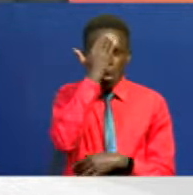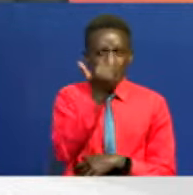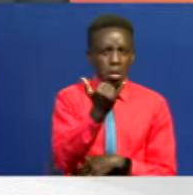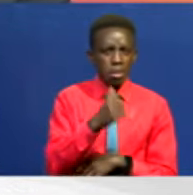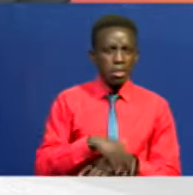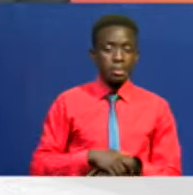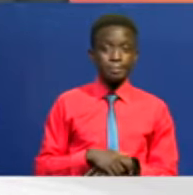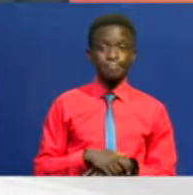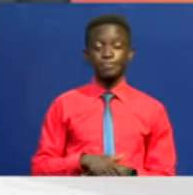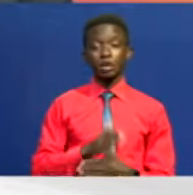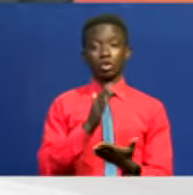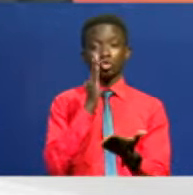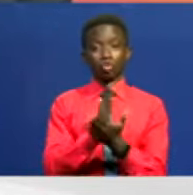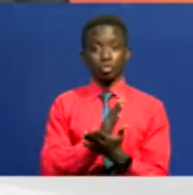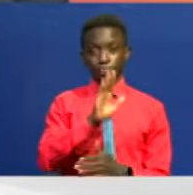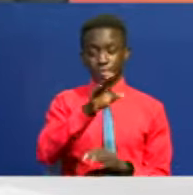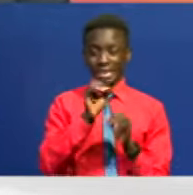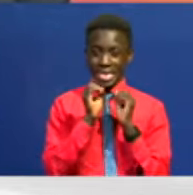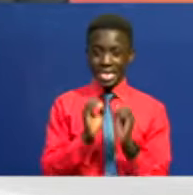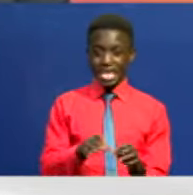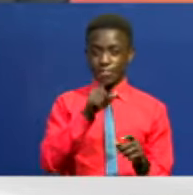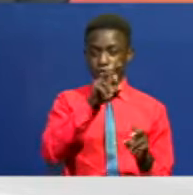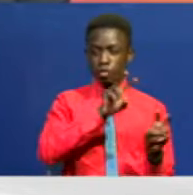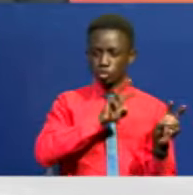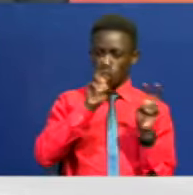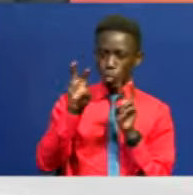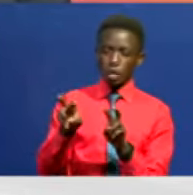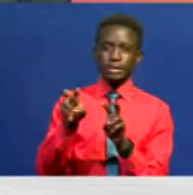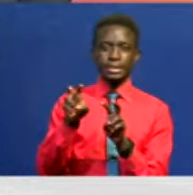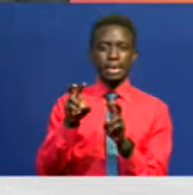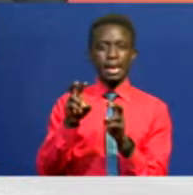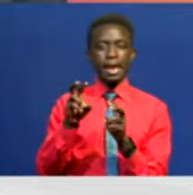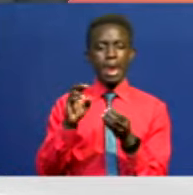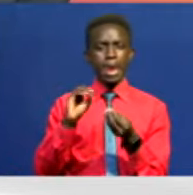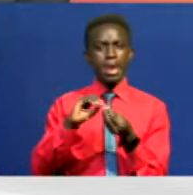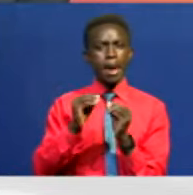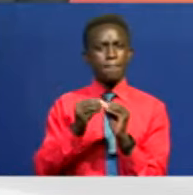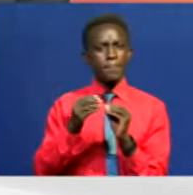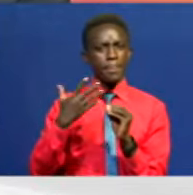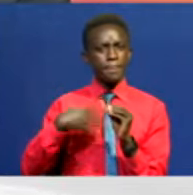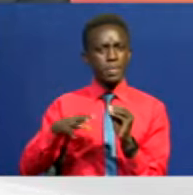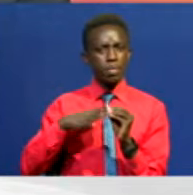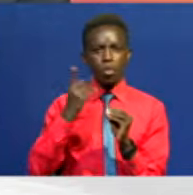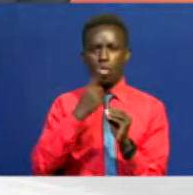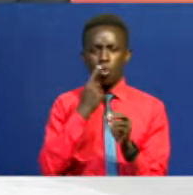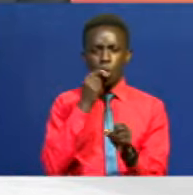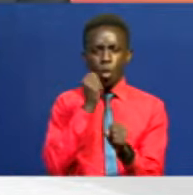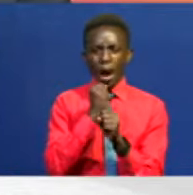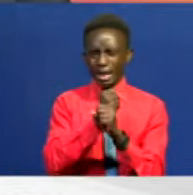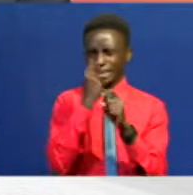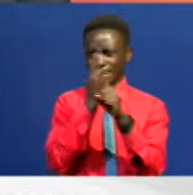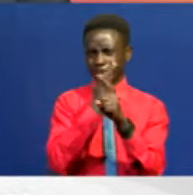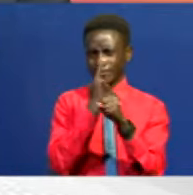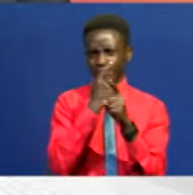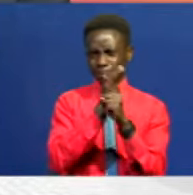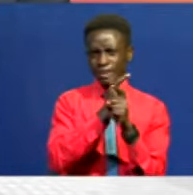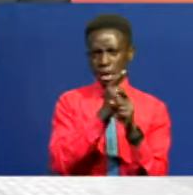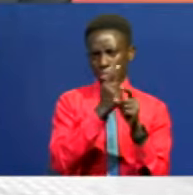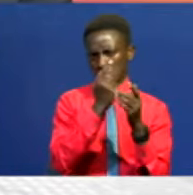ukiangalia idadi ya wale watu ambao wanafanya kazi katika sekta mbalimbali, wengi